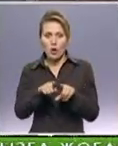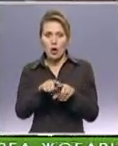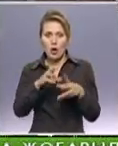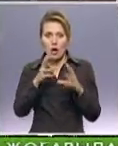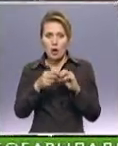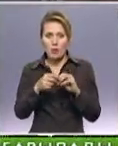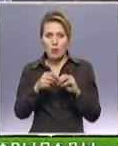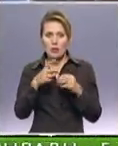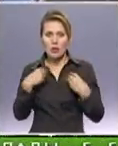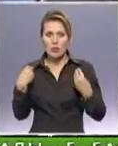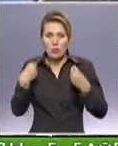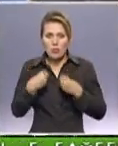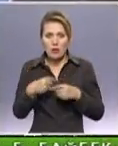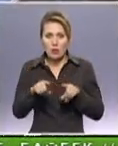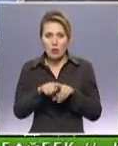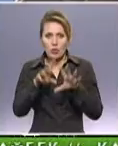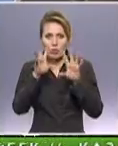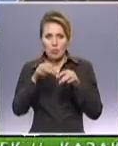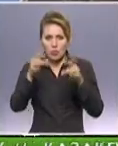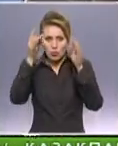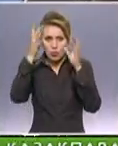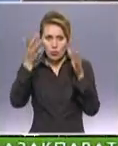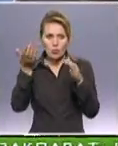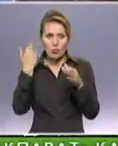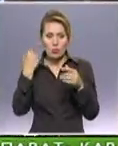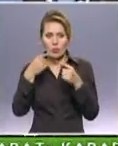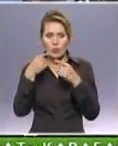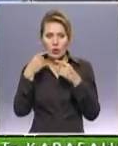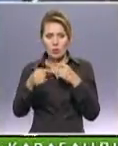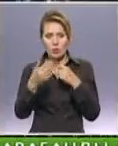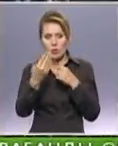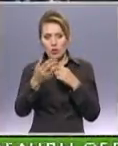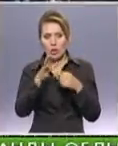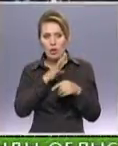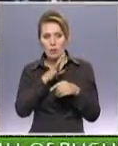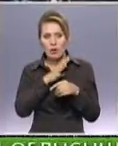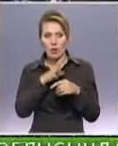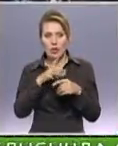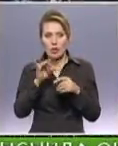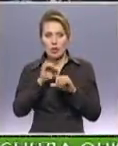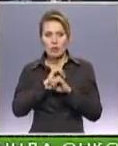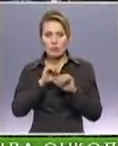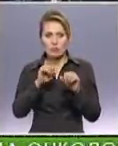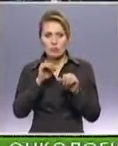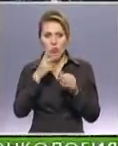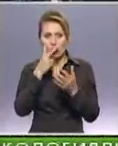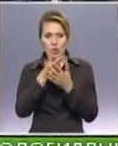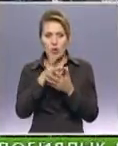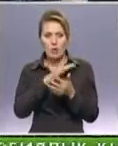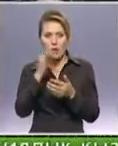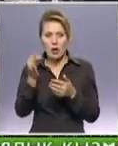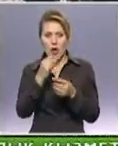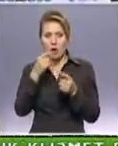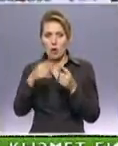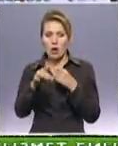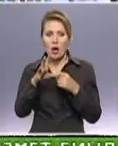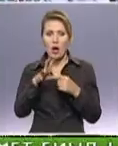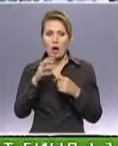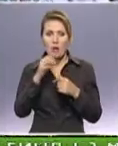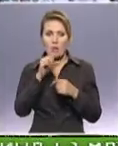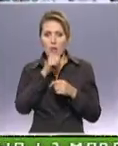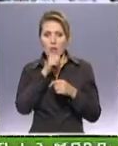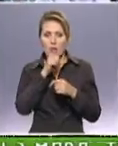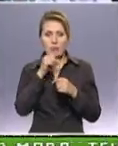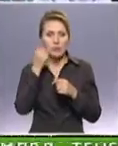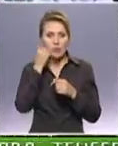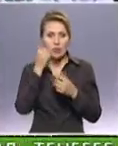мынау соғысының шапаны. Бұл той бұрынғыдан басқаша. Ұлан асыр ас батырдың тарихтан белгілі көк дөненіне ауылдың апалары көріс